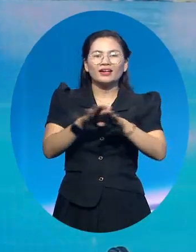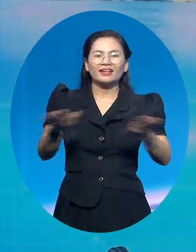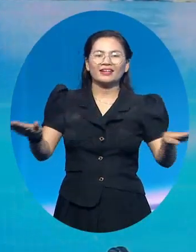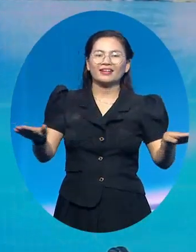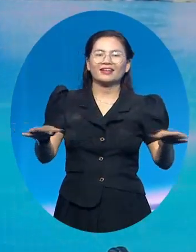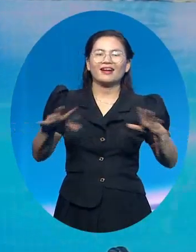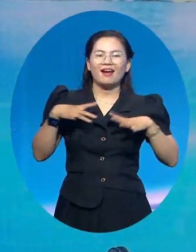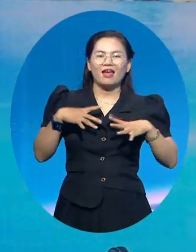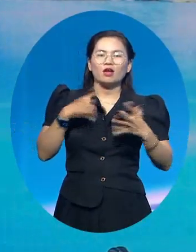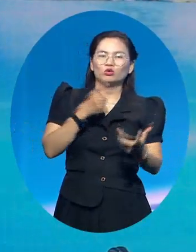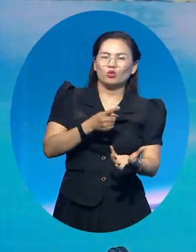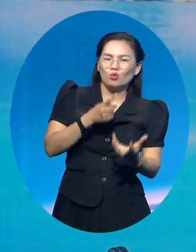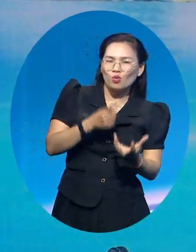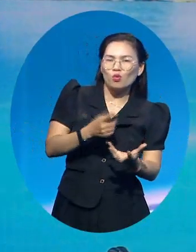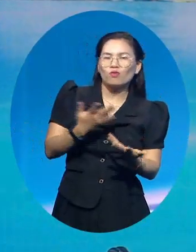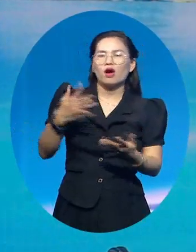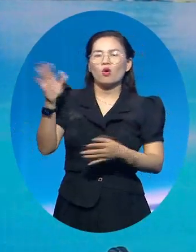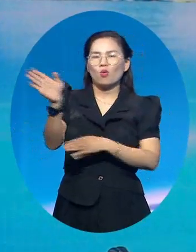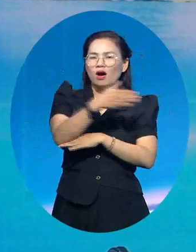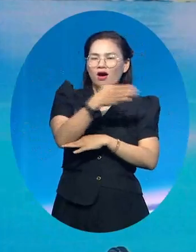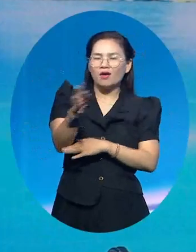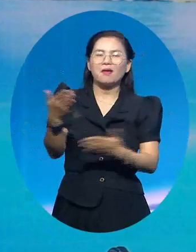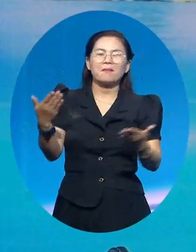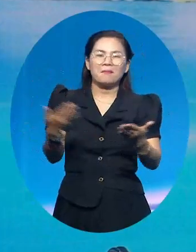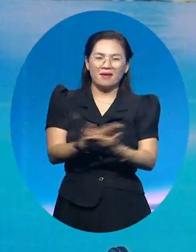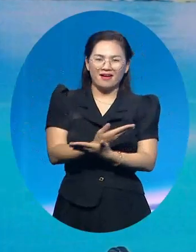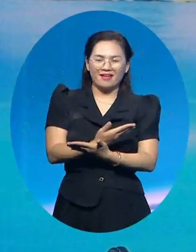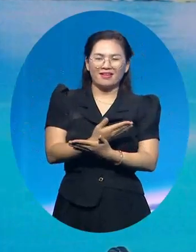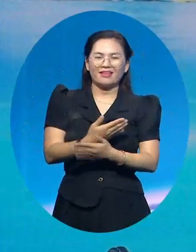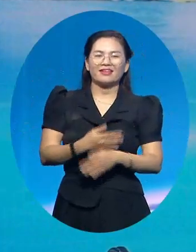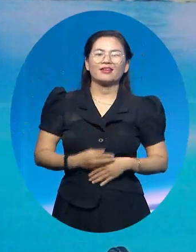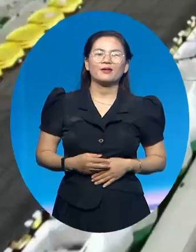Trung Thu và Quốc Khánh của nước này, vốn bắt đầu từ hôm nay.